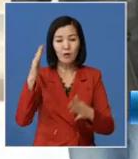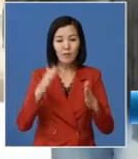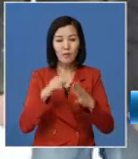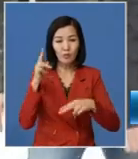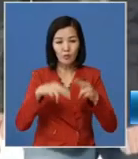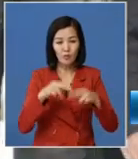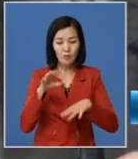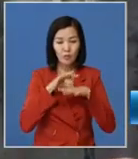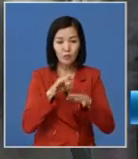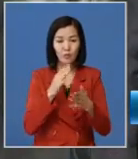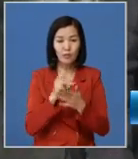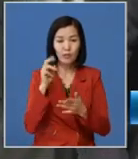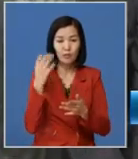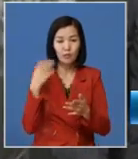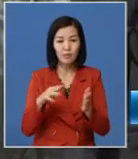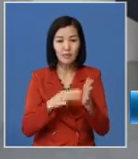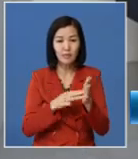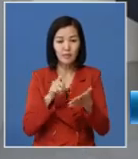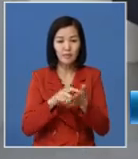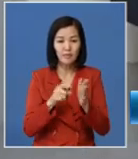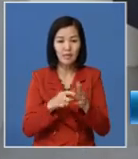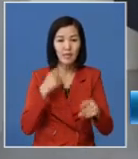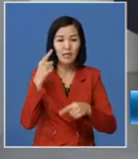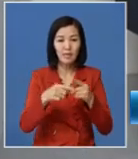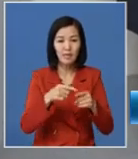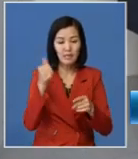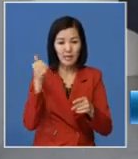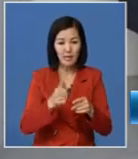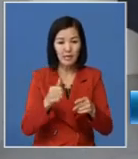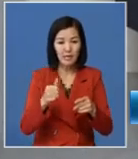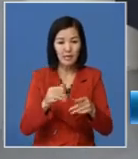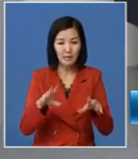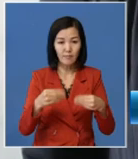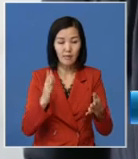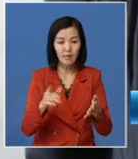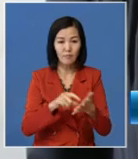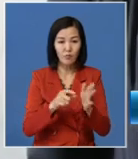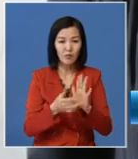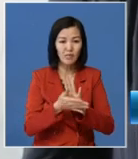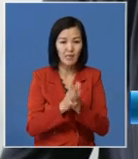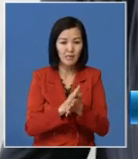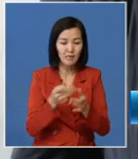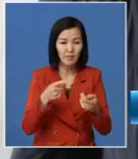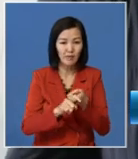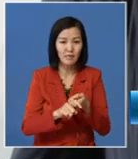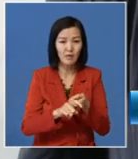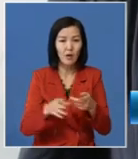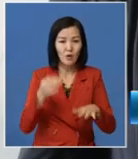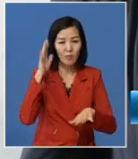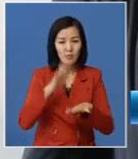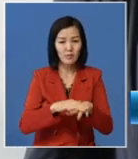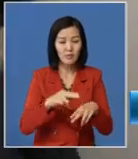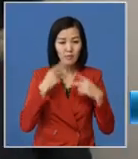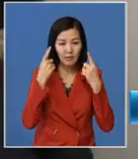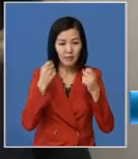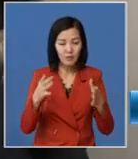кешені тұрғызылып жатыр. 248 пәтерлі баспана келесі айда берілмек. Мұндағы бөлмелердің тарлығына байланысты Ләззат Махатұлы ескерту